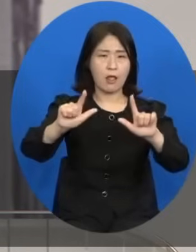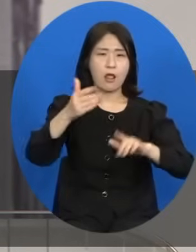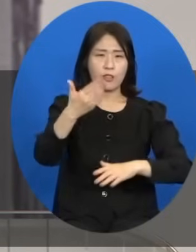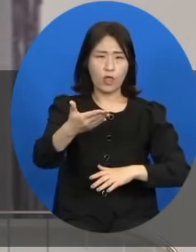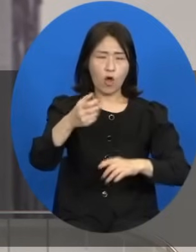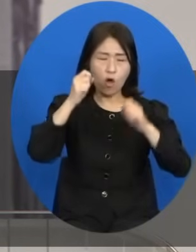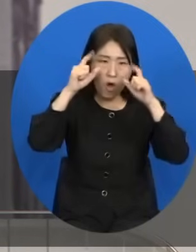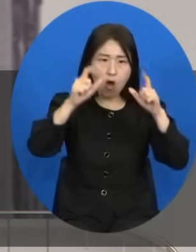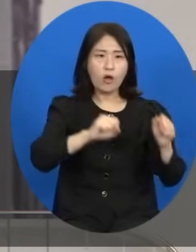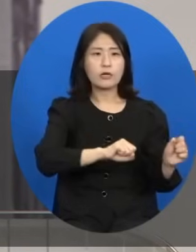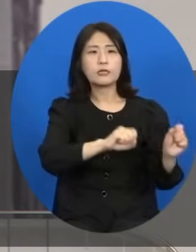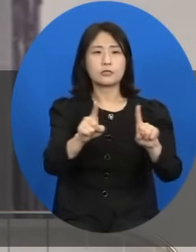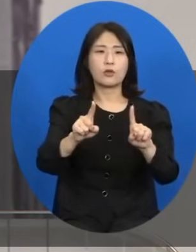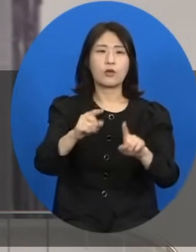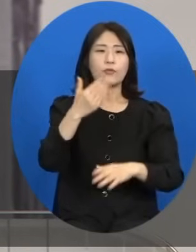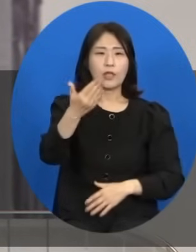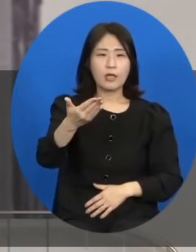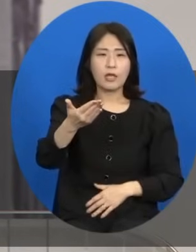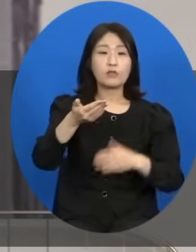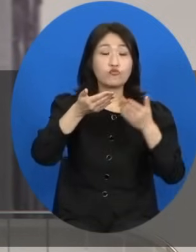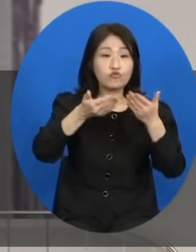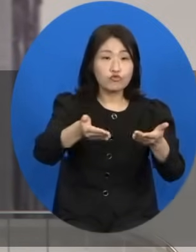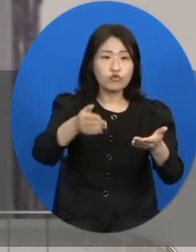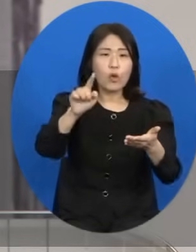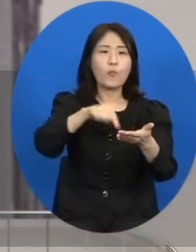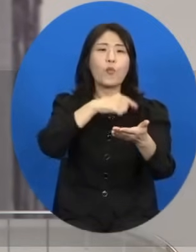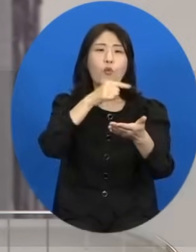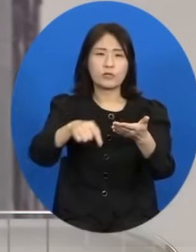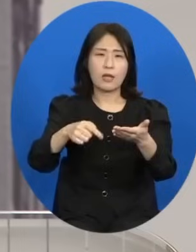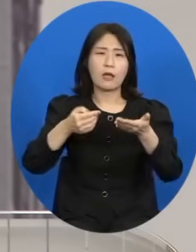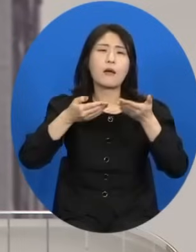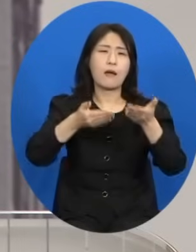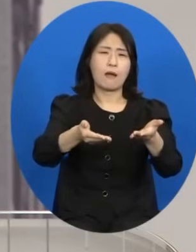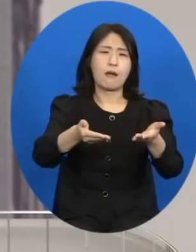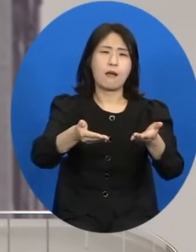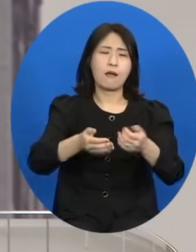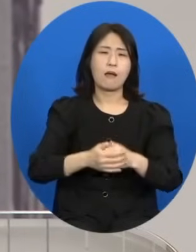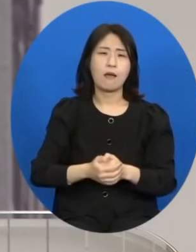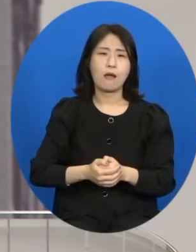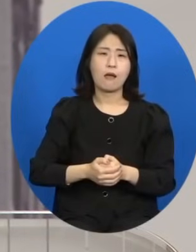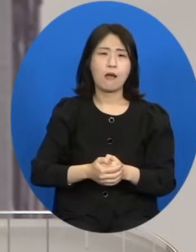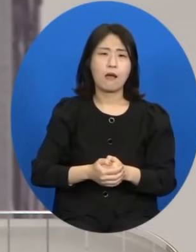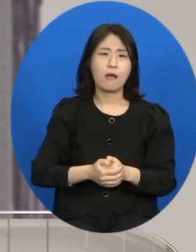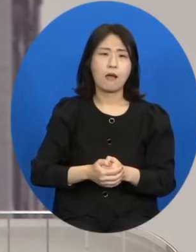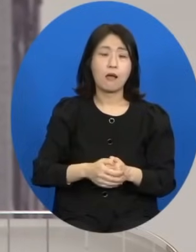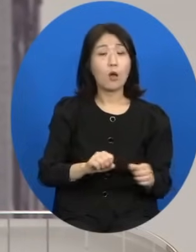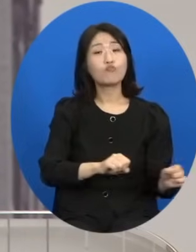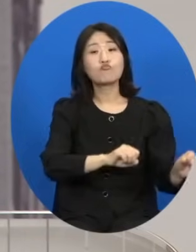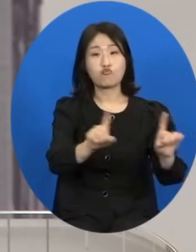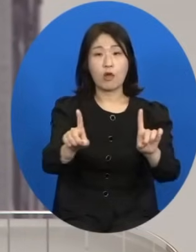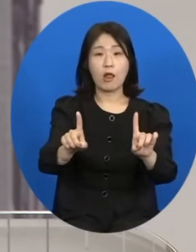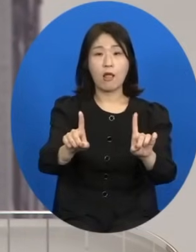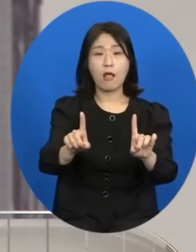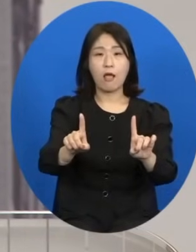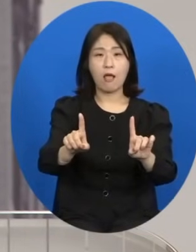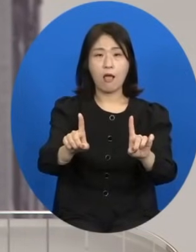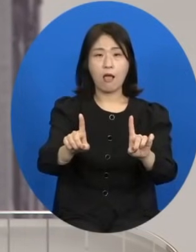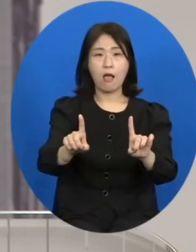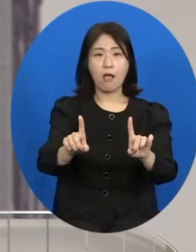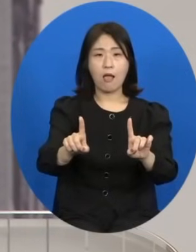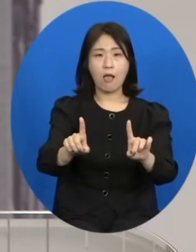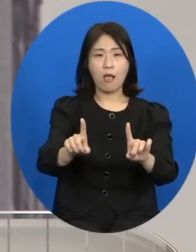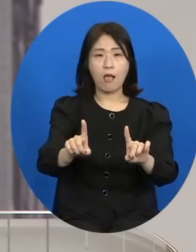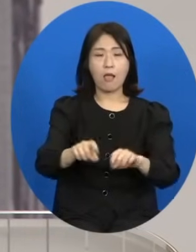돌알 보상을 받을 것이다 일어나라 일어나게 될 것이다 부활을 말하는 거예요 부활 근데 이미 부활을이 12장